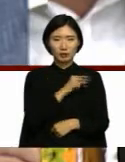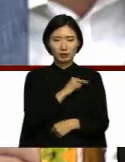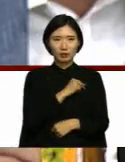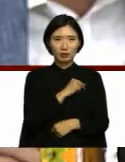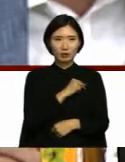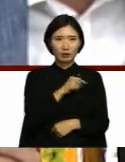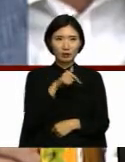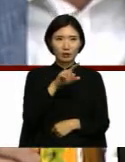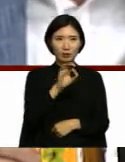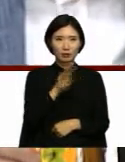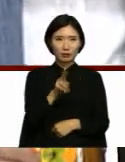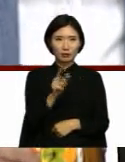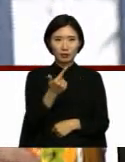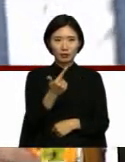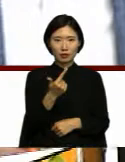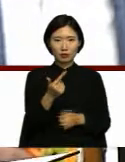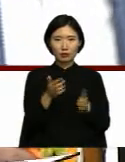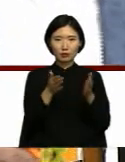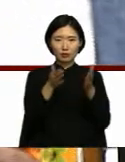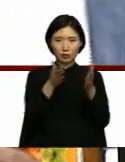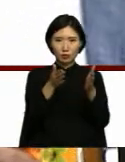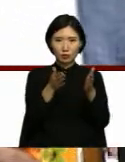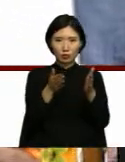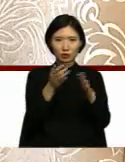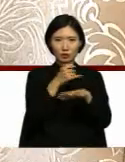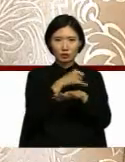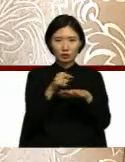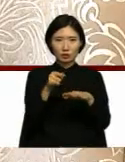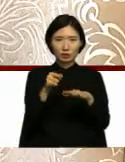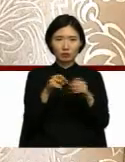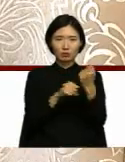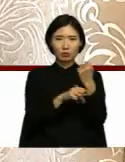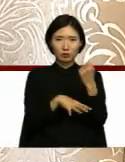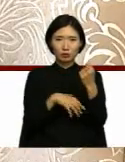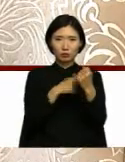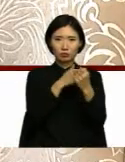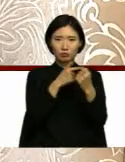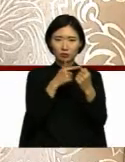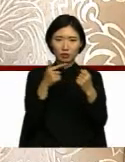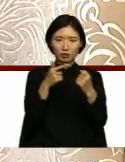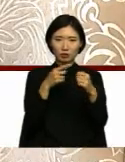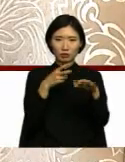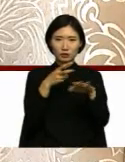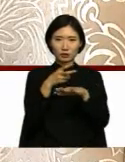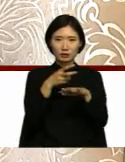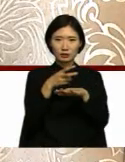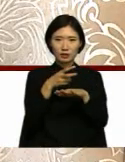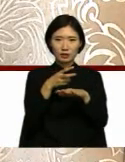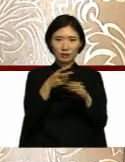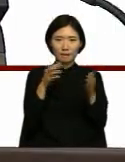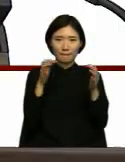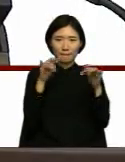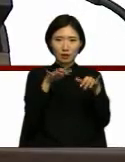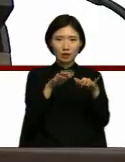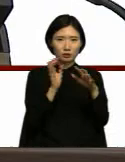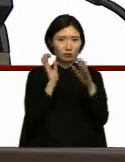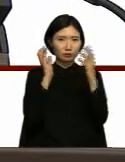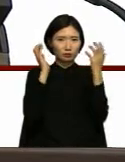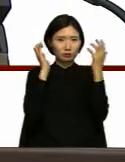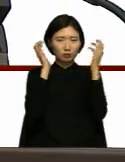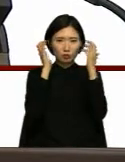강변도로 교량이 현재 설계 중에 있어 기존 도로에 대형 차량 통행이 몰리며 주민들이 소음과 먼지 등에 시달리고